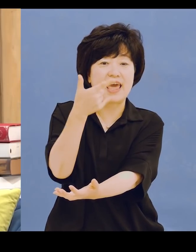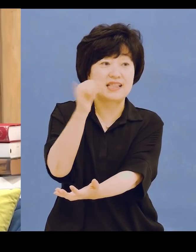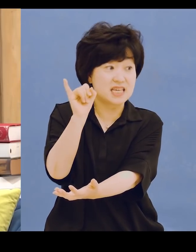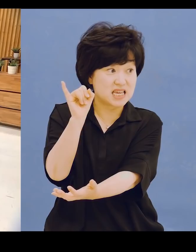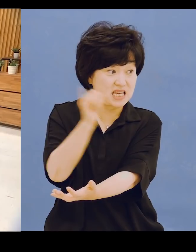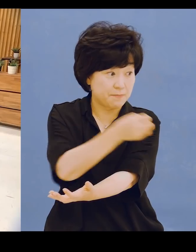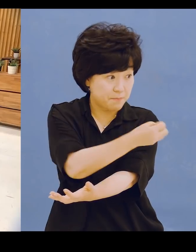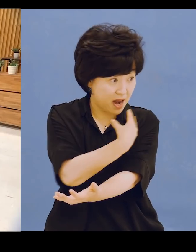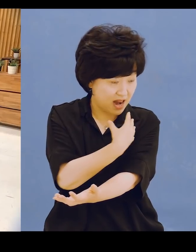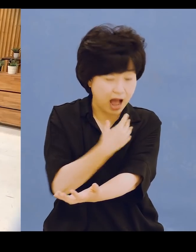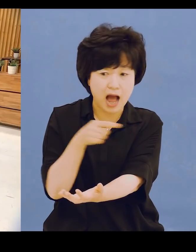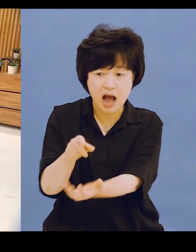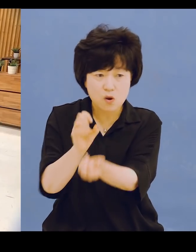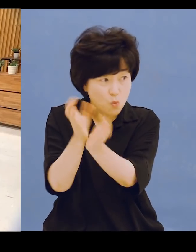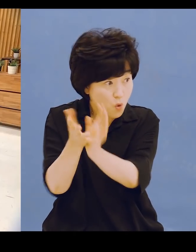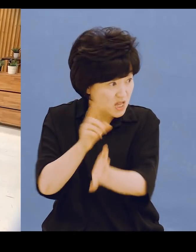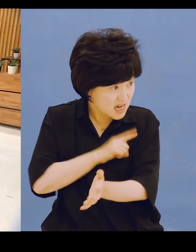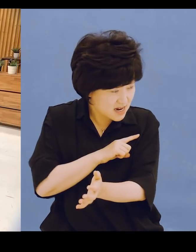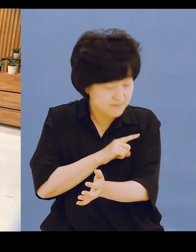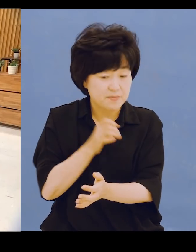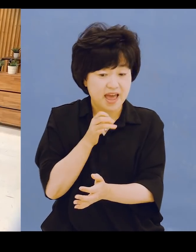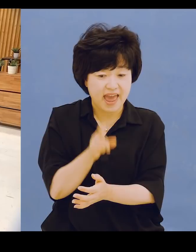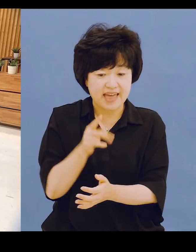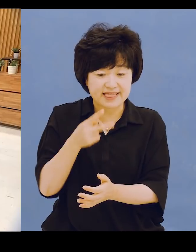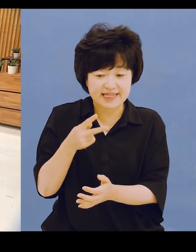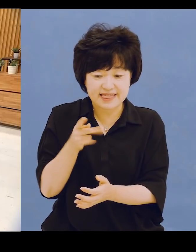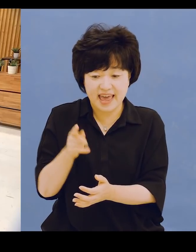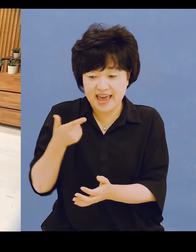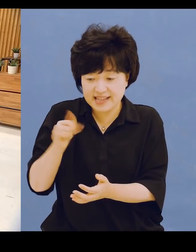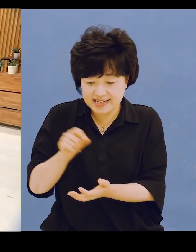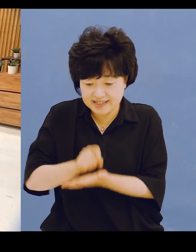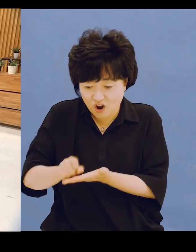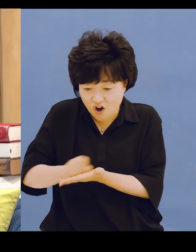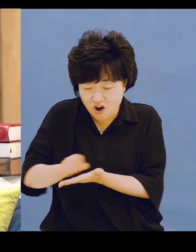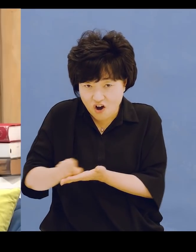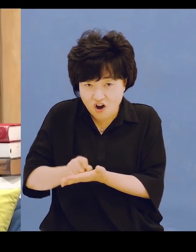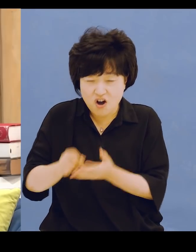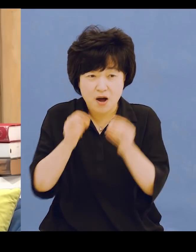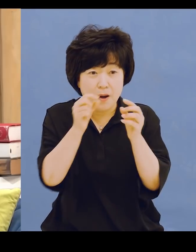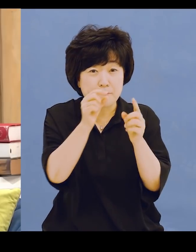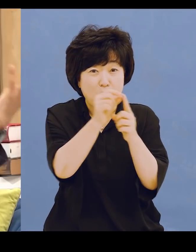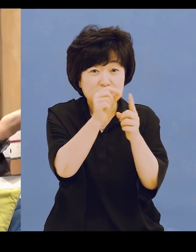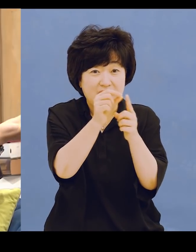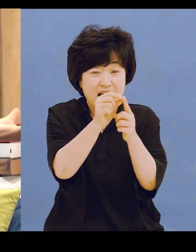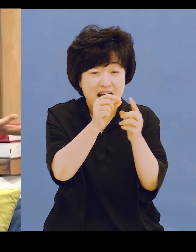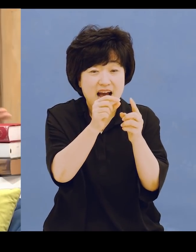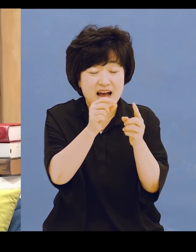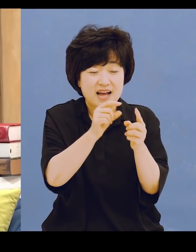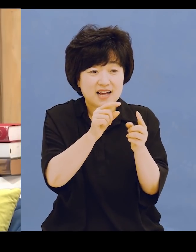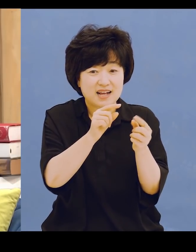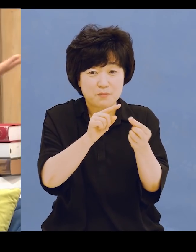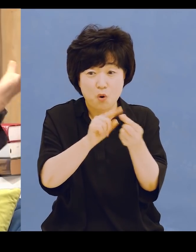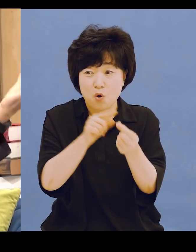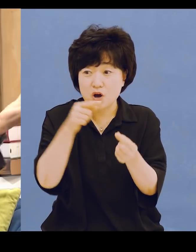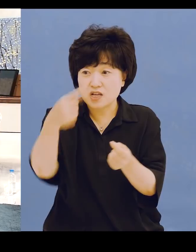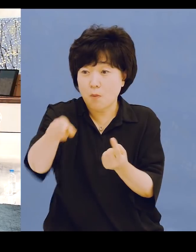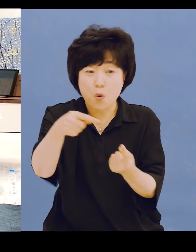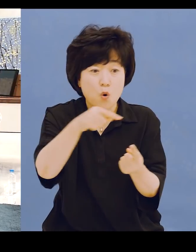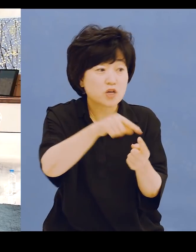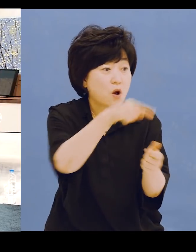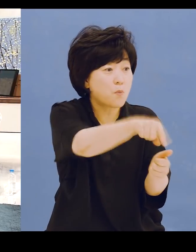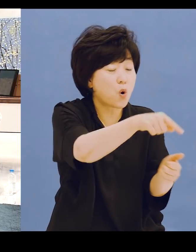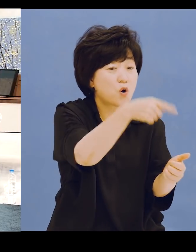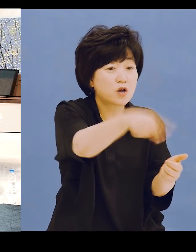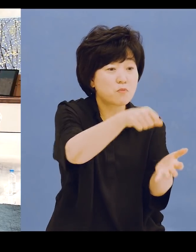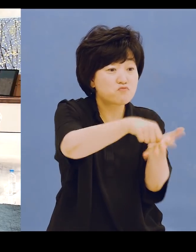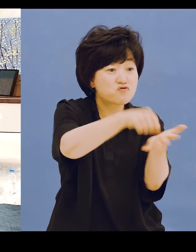에떼니를 발음기호로 적죠. 그렇게 해서 명사를 다 수집하고 명사 다음에는 동시에 뭘 수집하냐면 하나의 스토리에